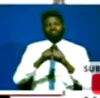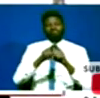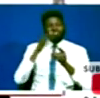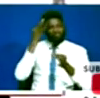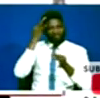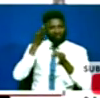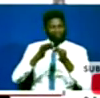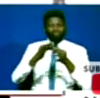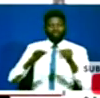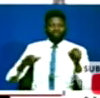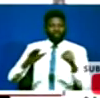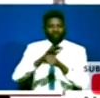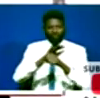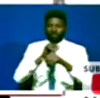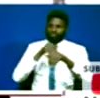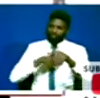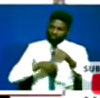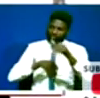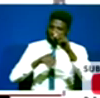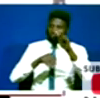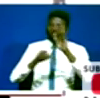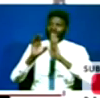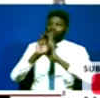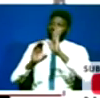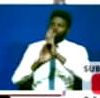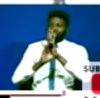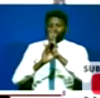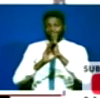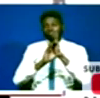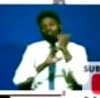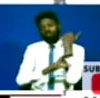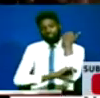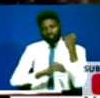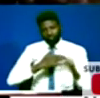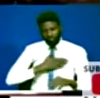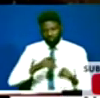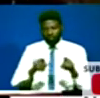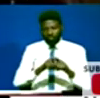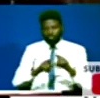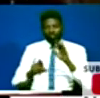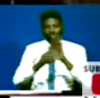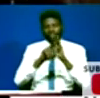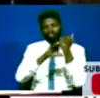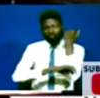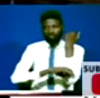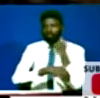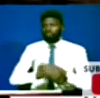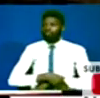kwa katiba ya nchi yetu na sheria za nchi. In terms of